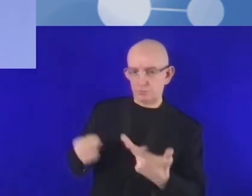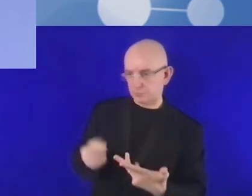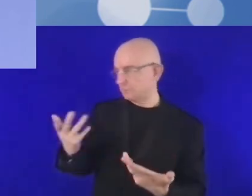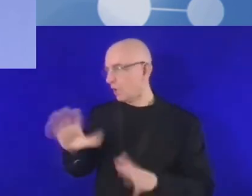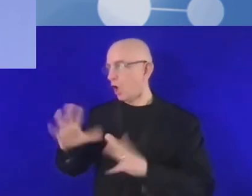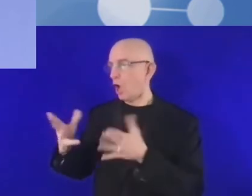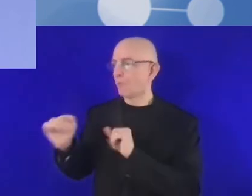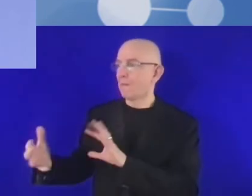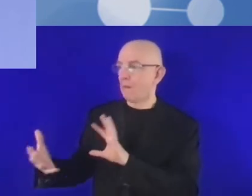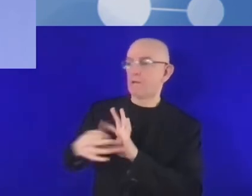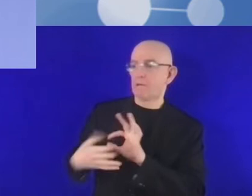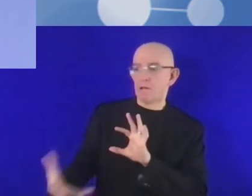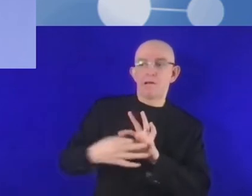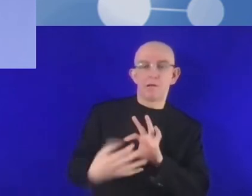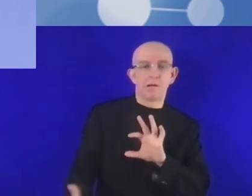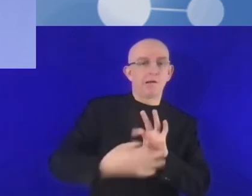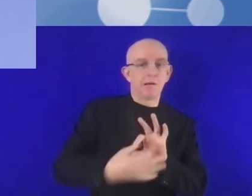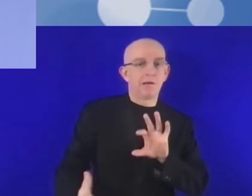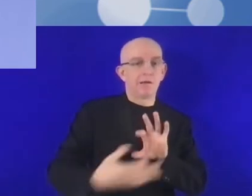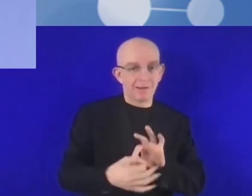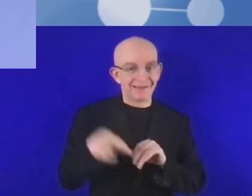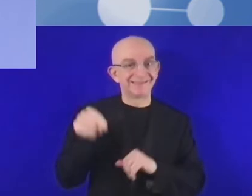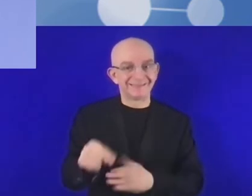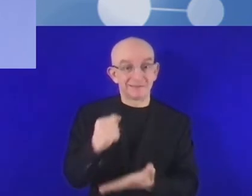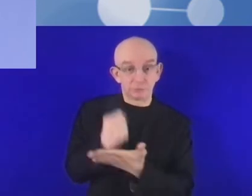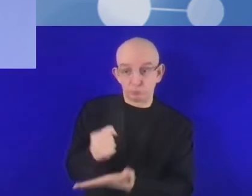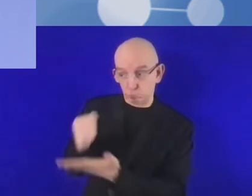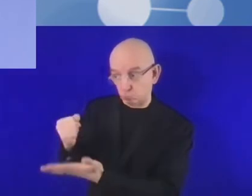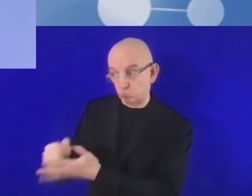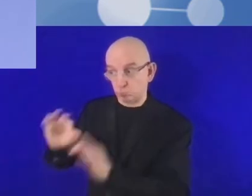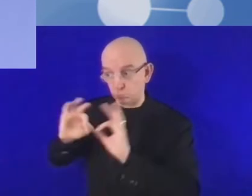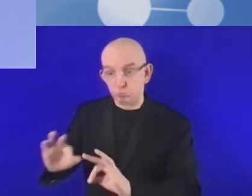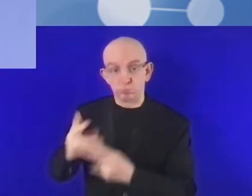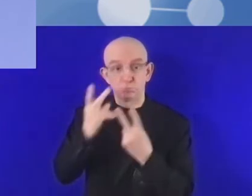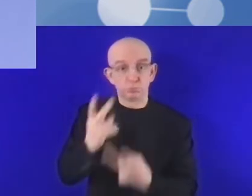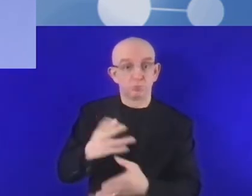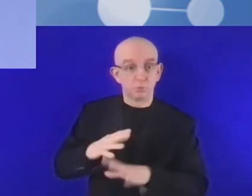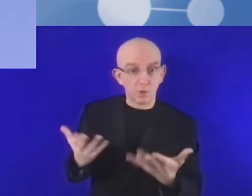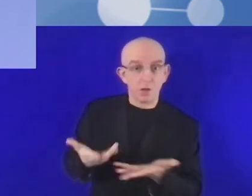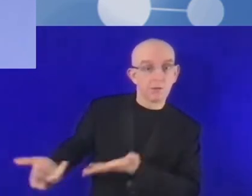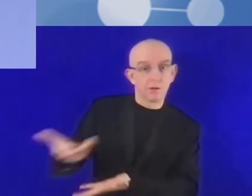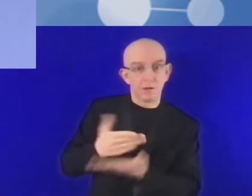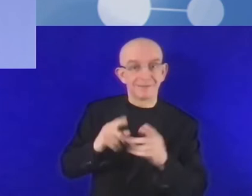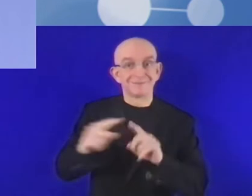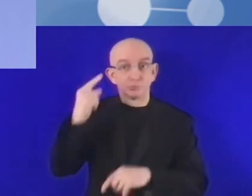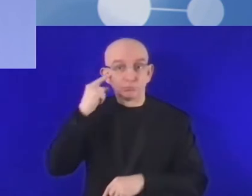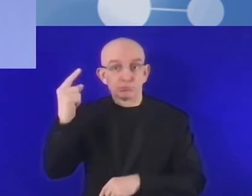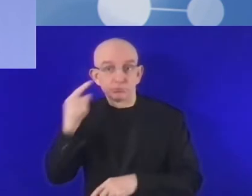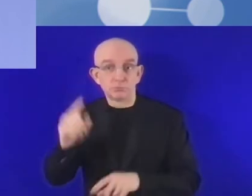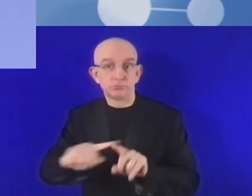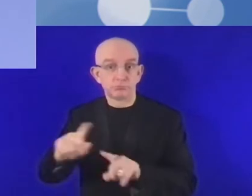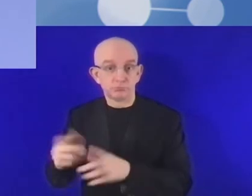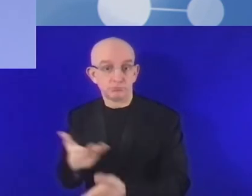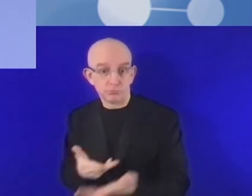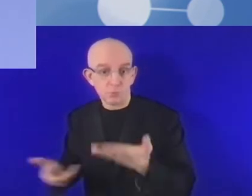供一定的资金支持，这样就使得我们能够吸引更多的企业家能